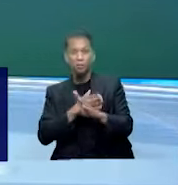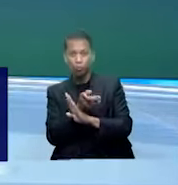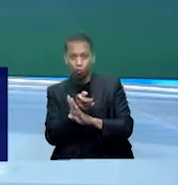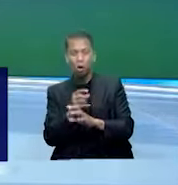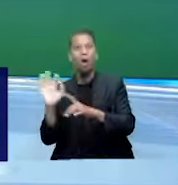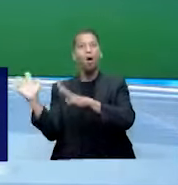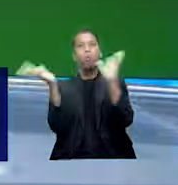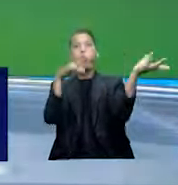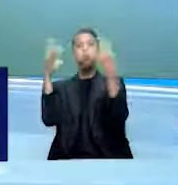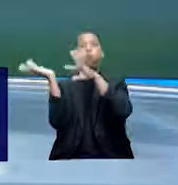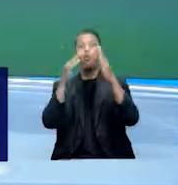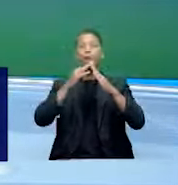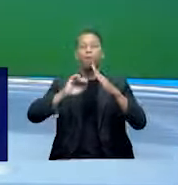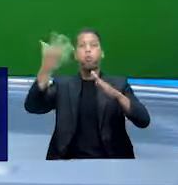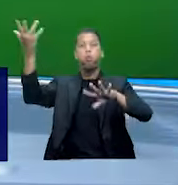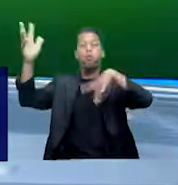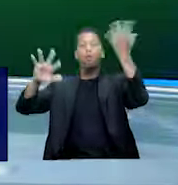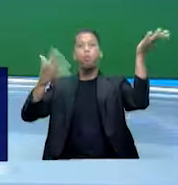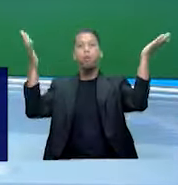satu rumah bahkan ambruk.